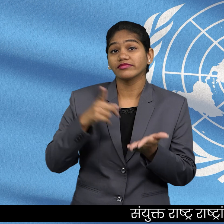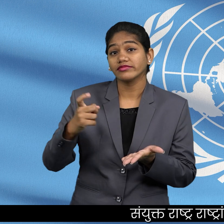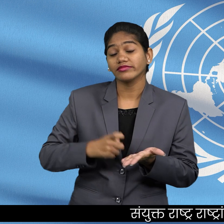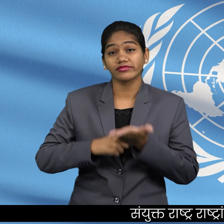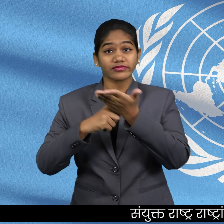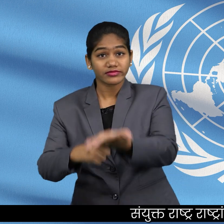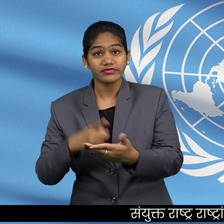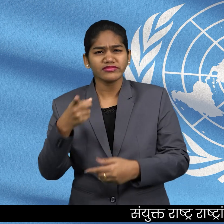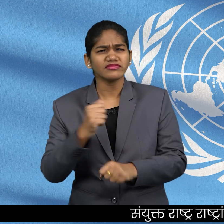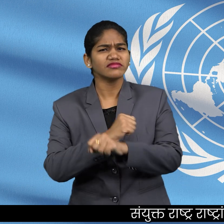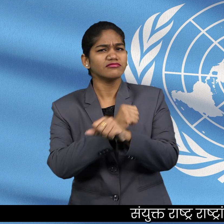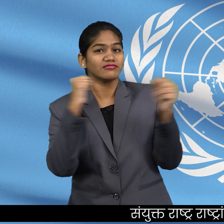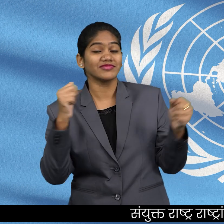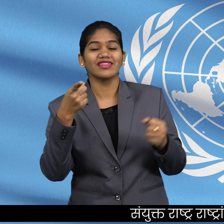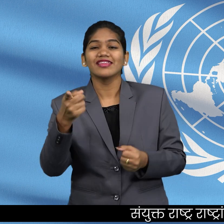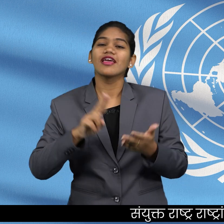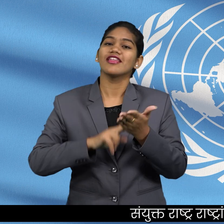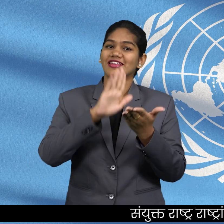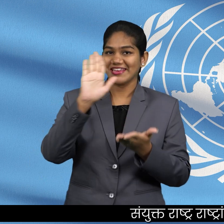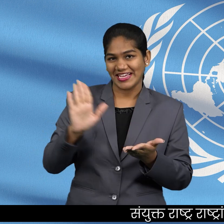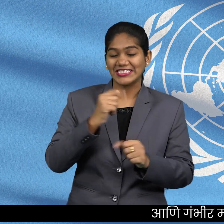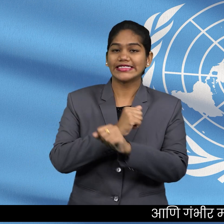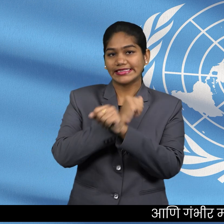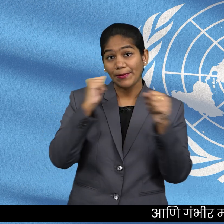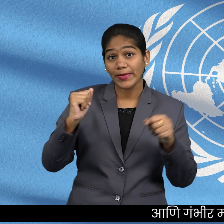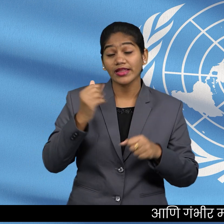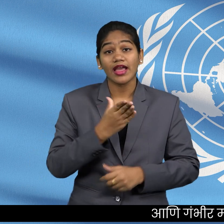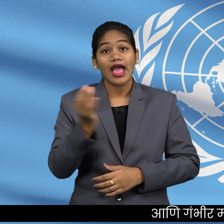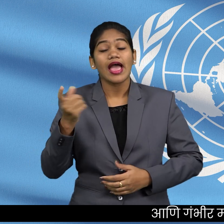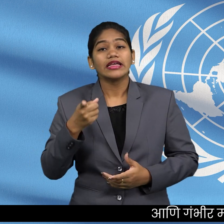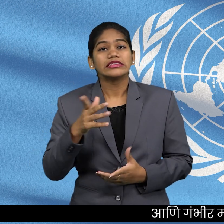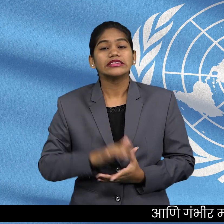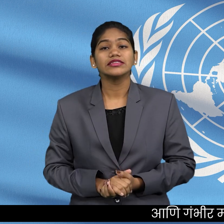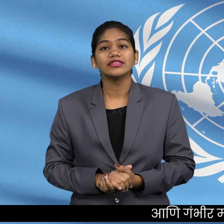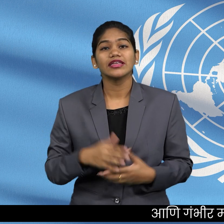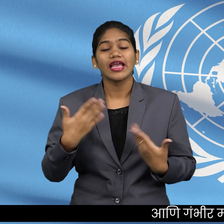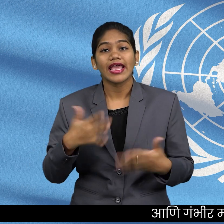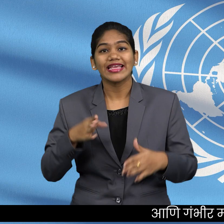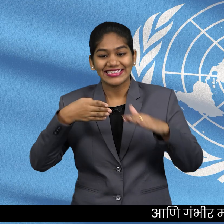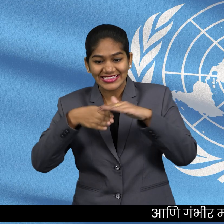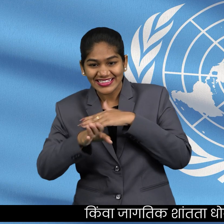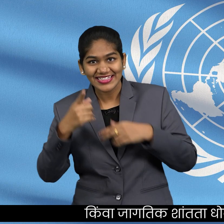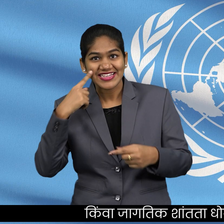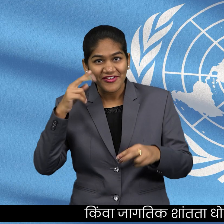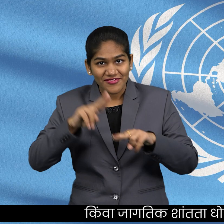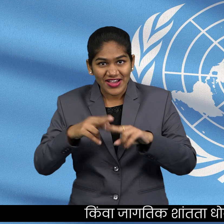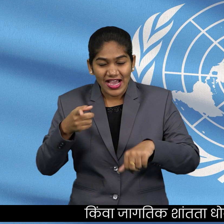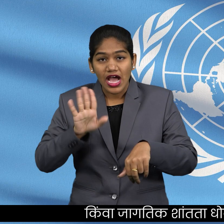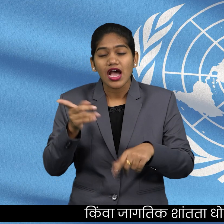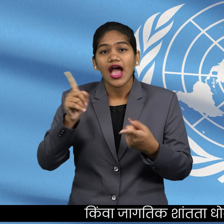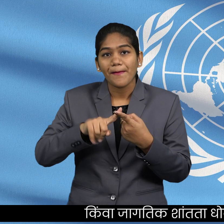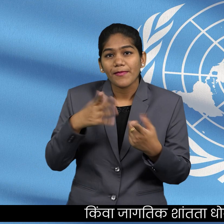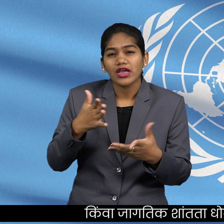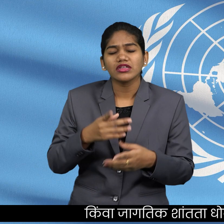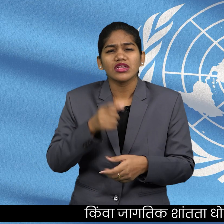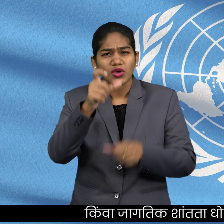संयुक्त राष्ट्र राज्यांच्या स्वातंत्र्याचा आदर करते आणि गंभीर मानवी हक्कांचे उल्लंघन किंवा जागतिक